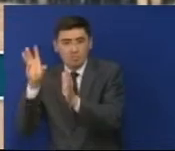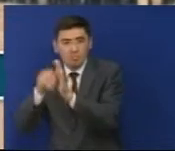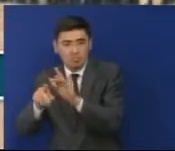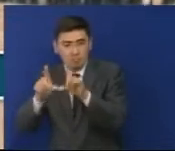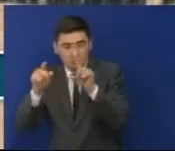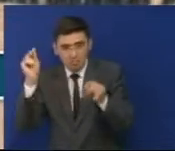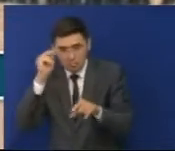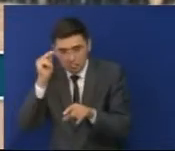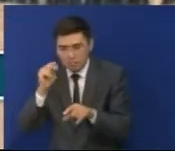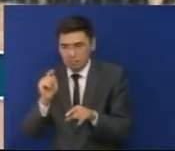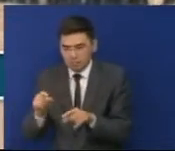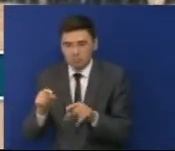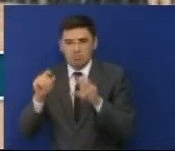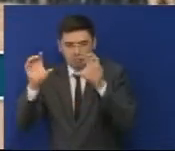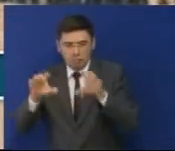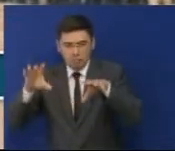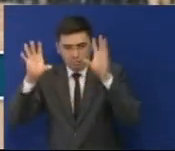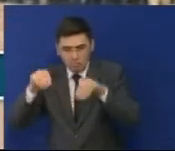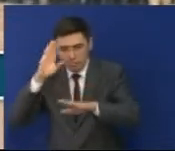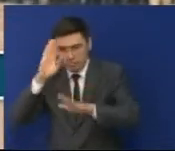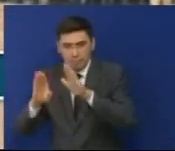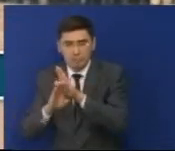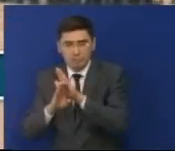ата-аналар барлығы, лицей басшылығы